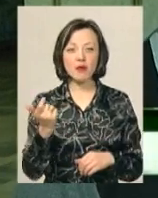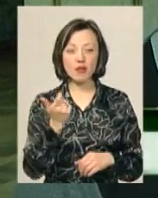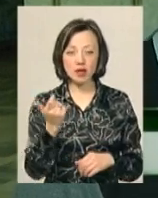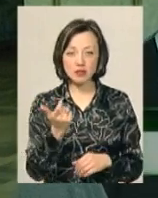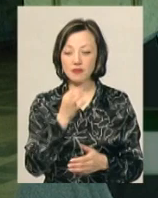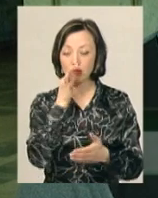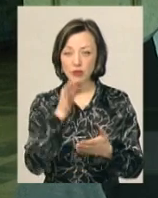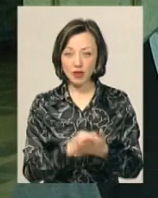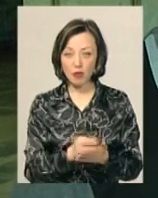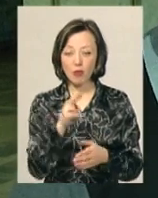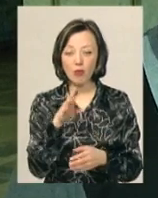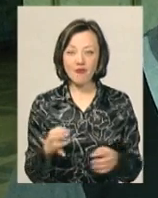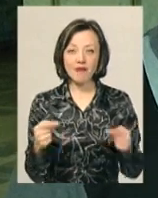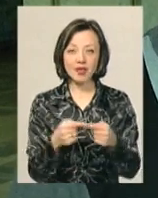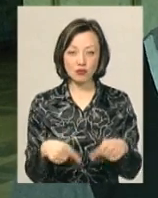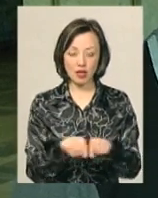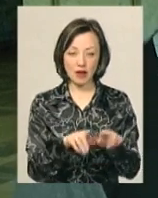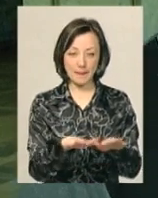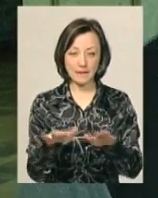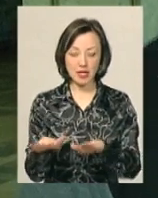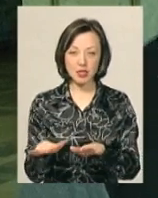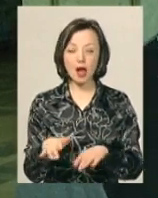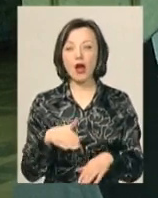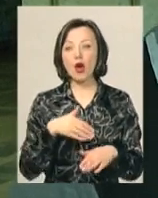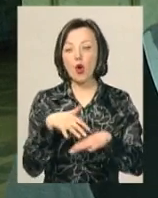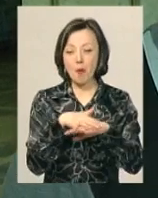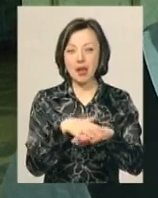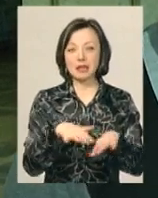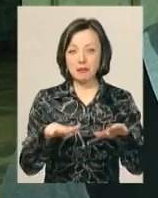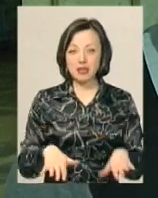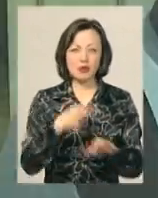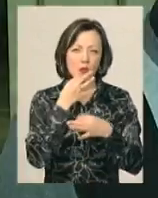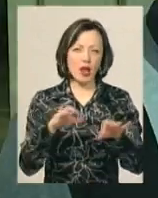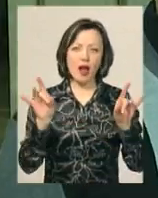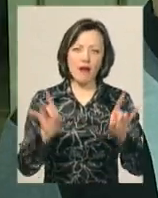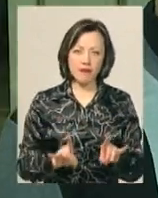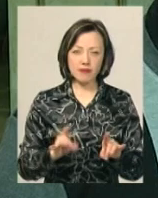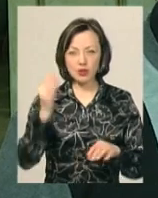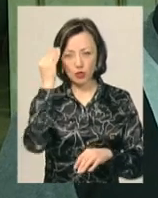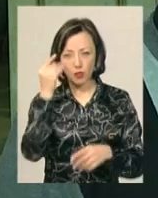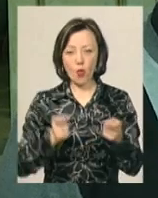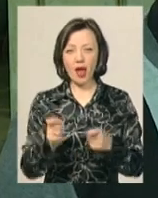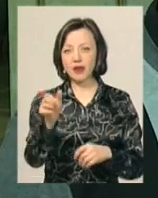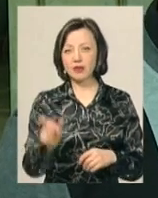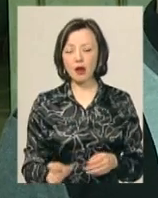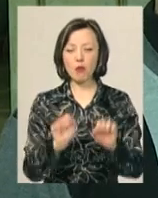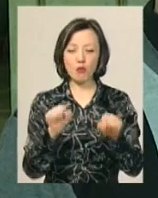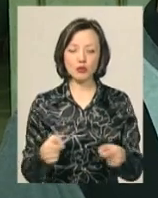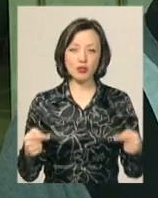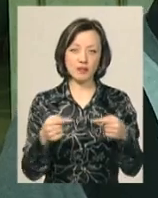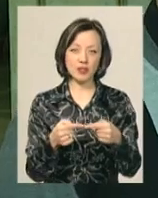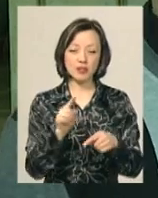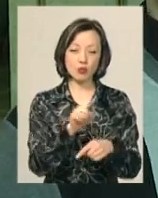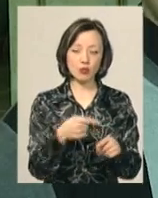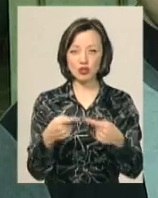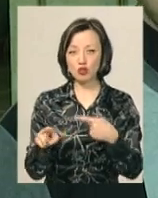лежить відповідальність по визначенню таких місць. Тобто громадське місце, будь-яке кафе, на думку керівника, він може визначити в